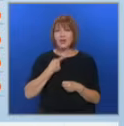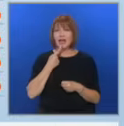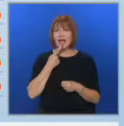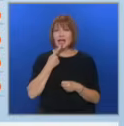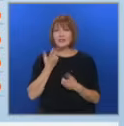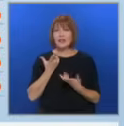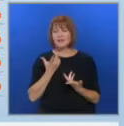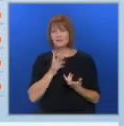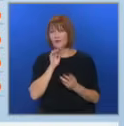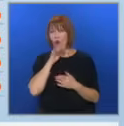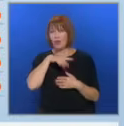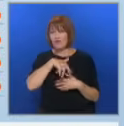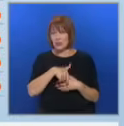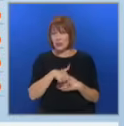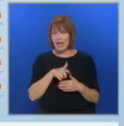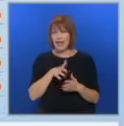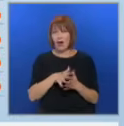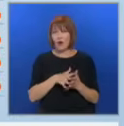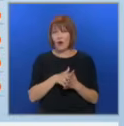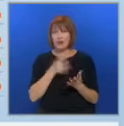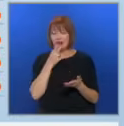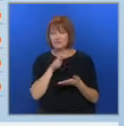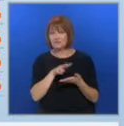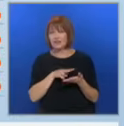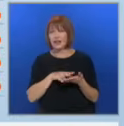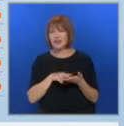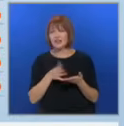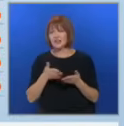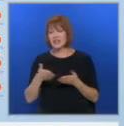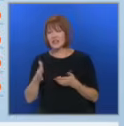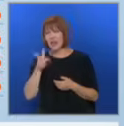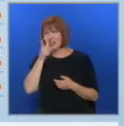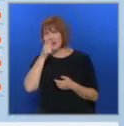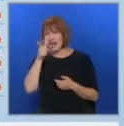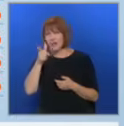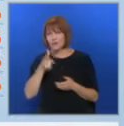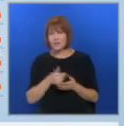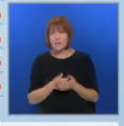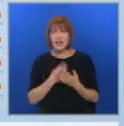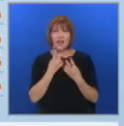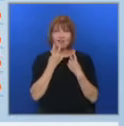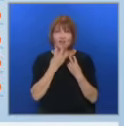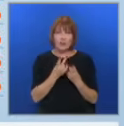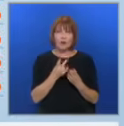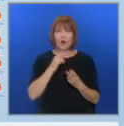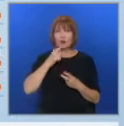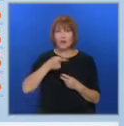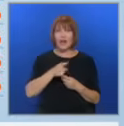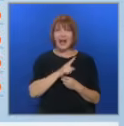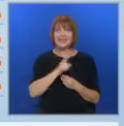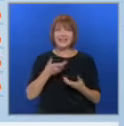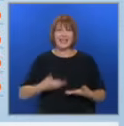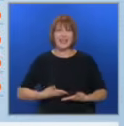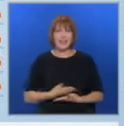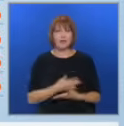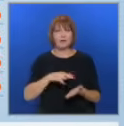цялостна апатия към политиката. Хората я разглеждат като нещо странично, далечно, чуждо на живота. Видно е от отговорите, не се